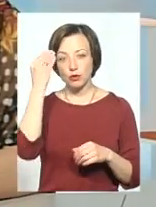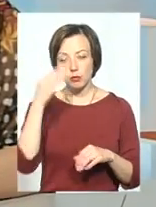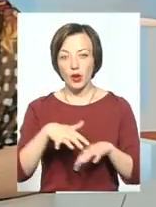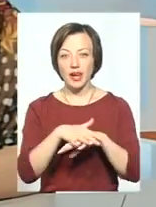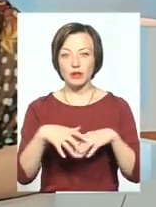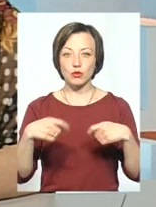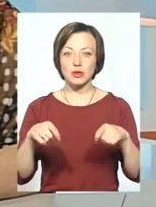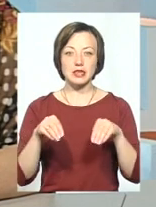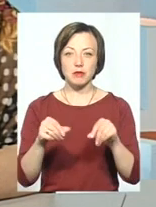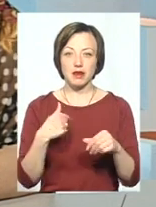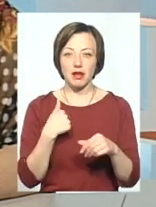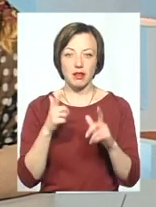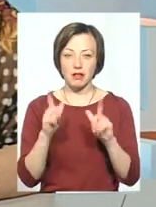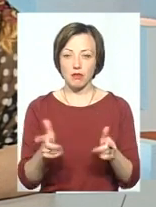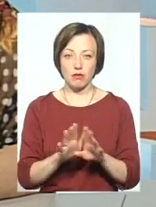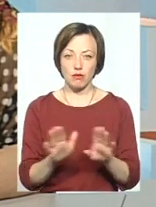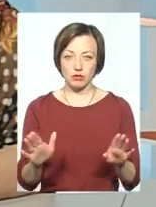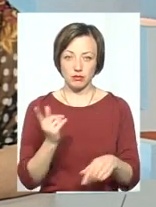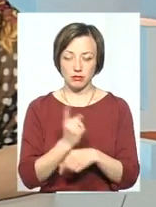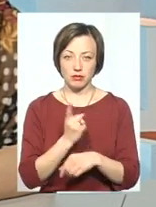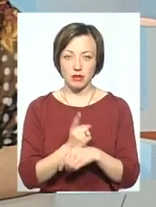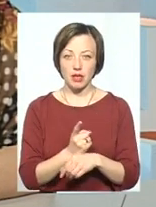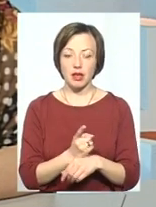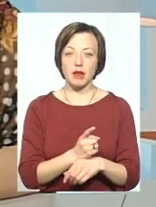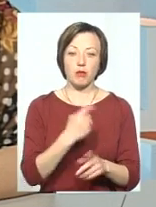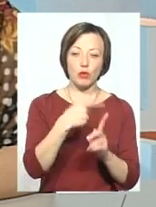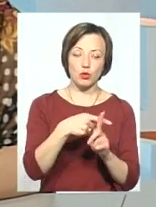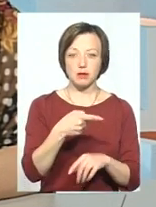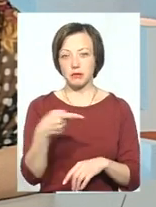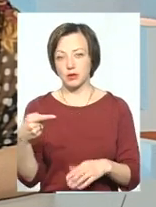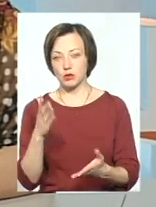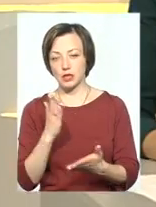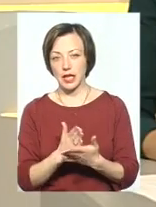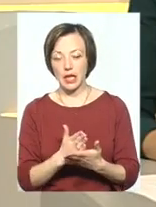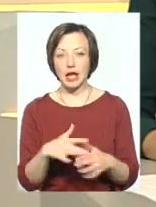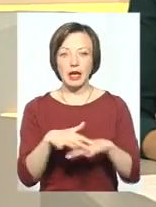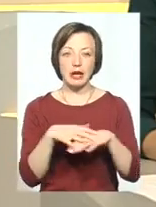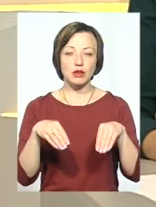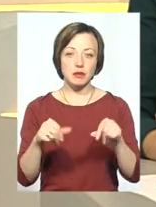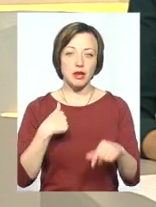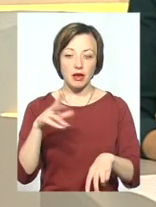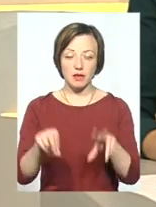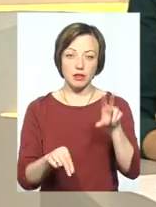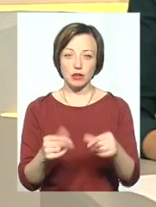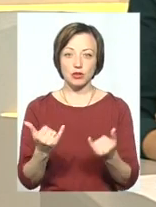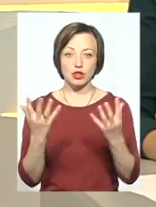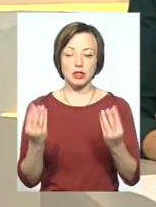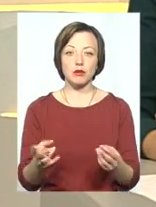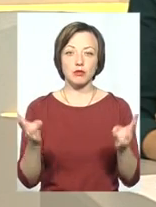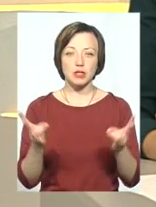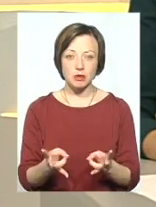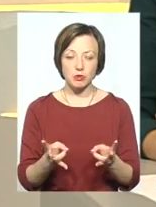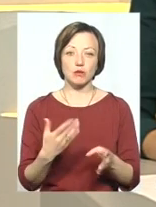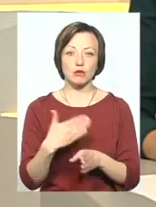ринку землі не поділяю, тому що тут є як за, так і проти. Е, ринок землі я рахую на сьогоднішній день, що він потрібен, його